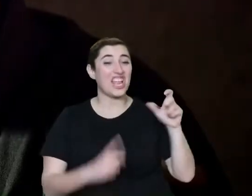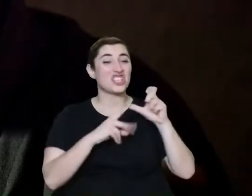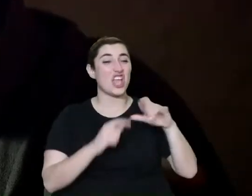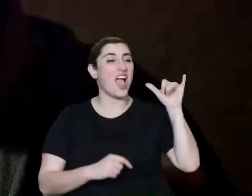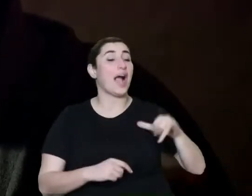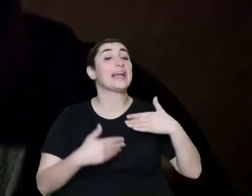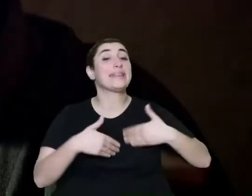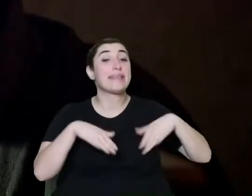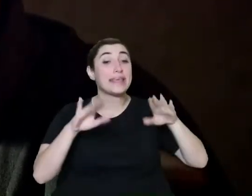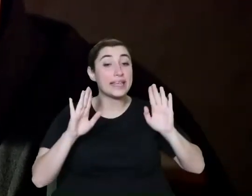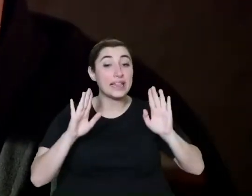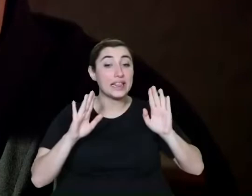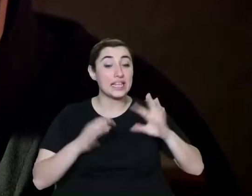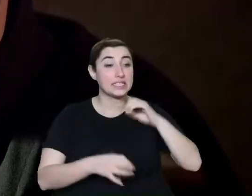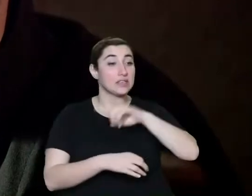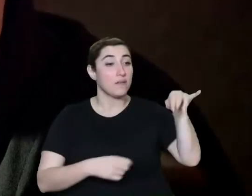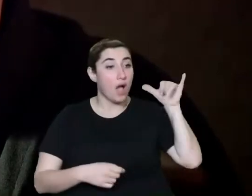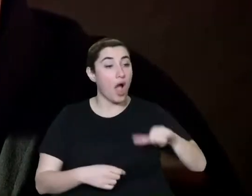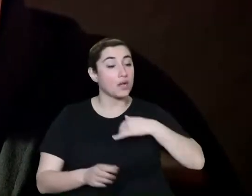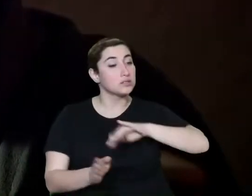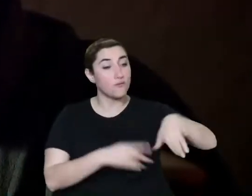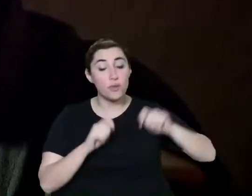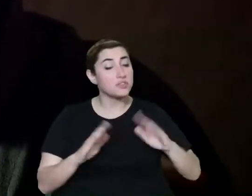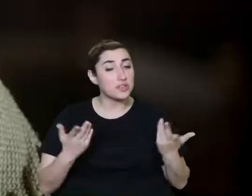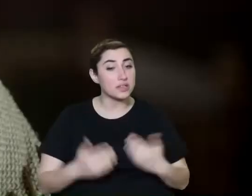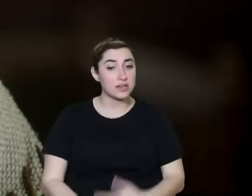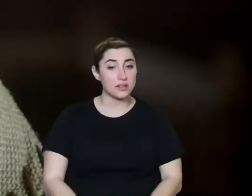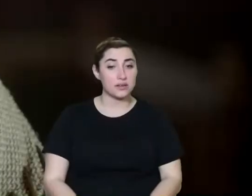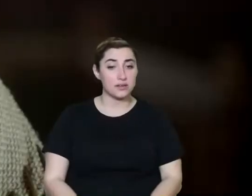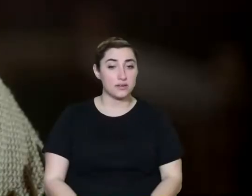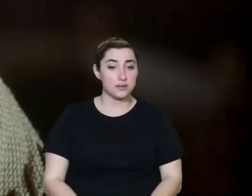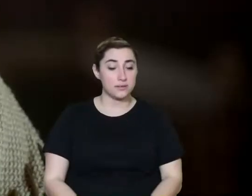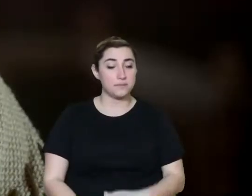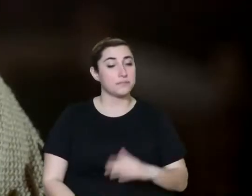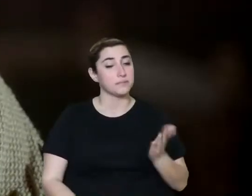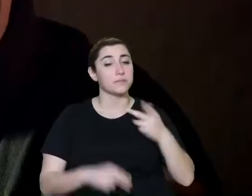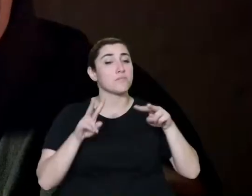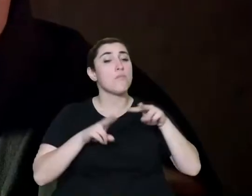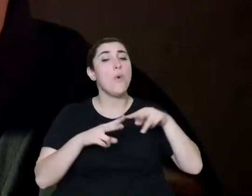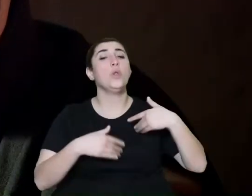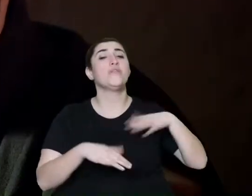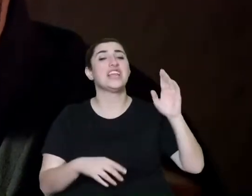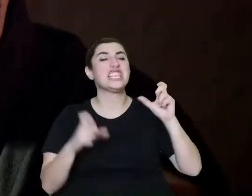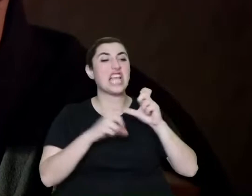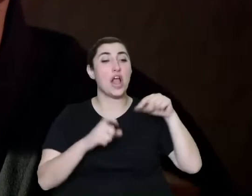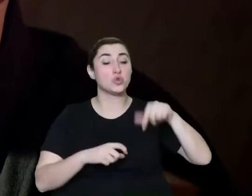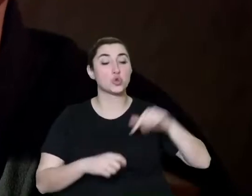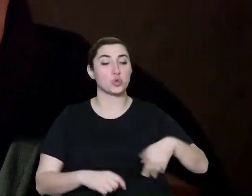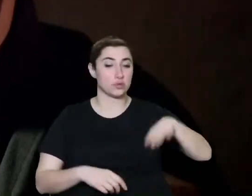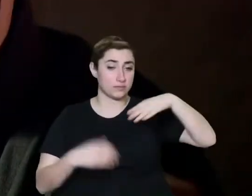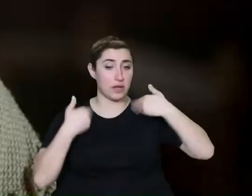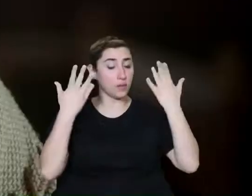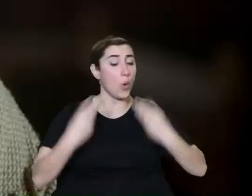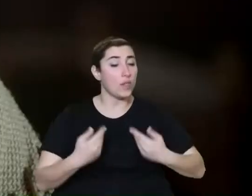şeyhlerin hakkını değil, ahalinin hakkını savunacaktık hani? Hani Moğol'un değil, Selçuklu'nun kadısı